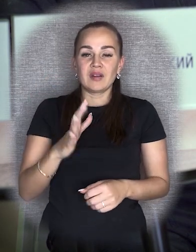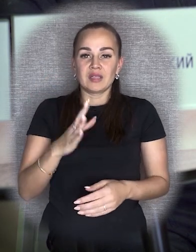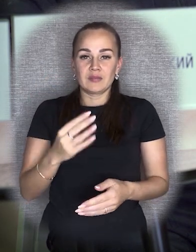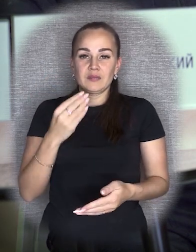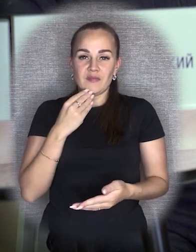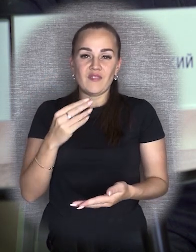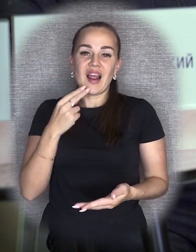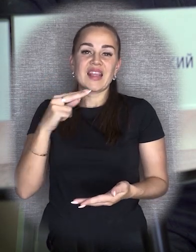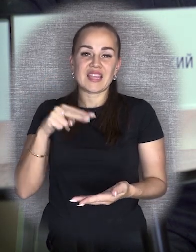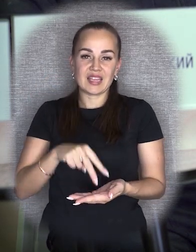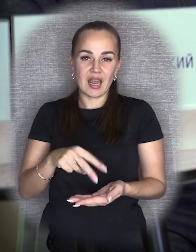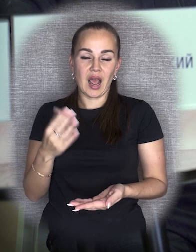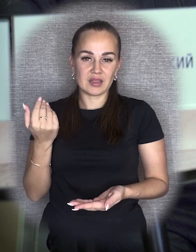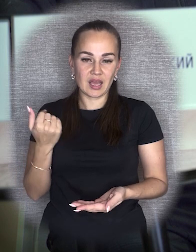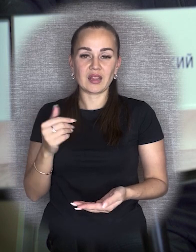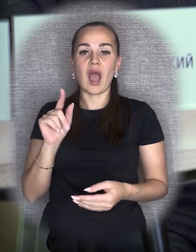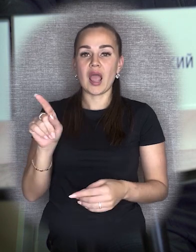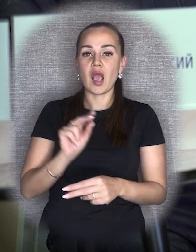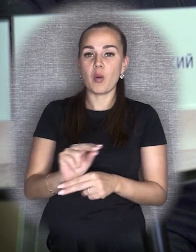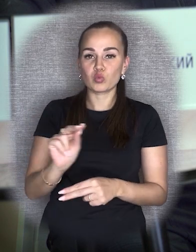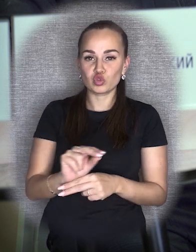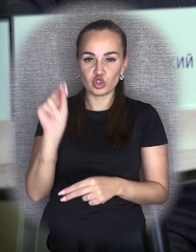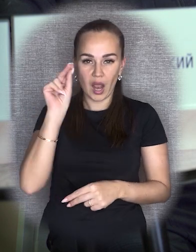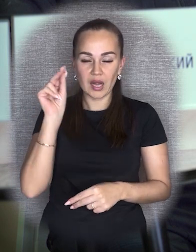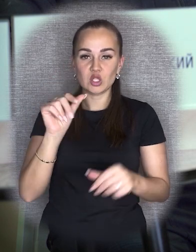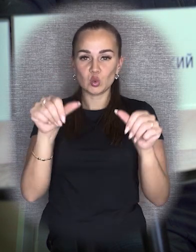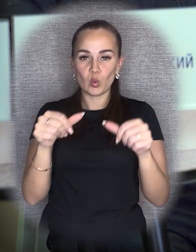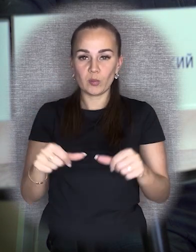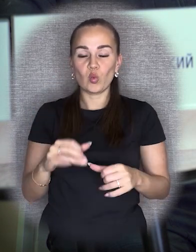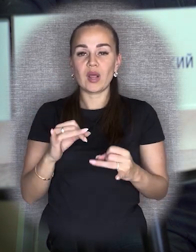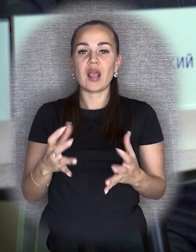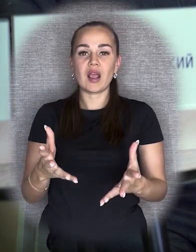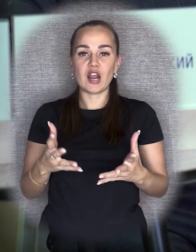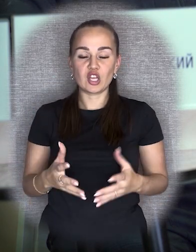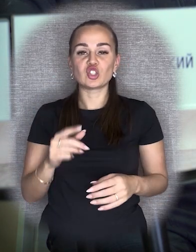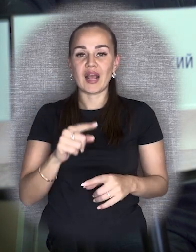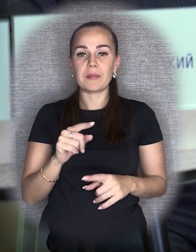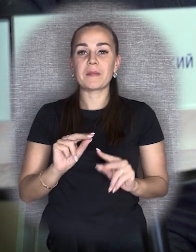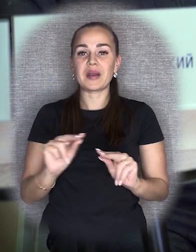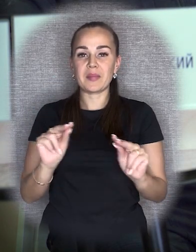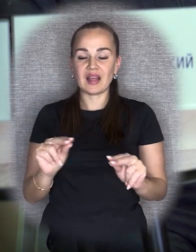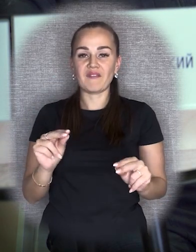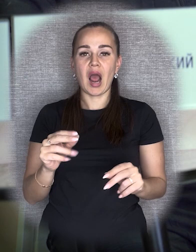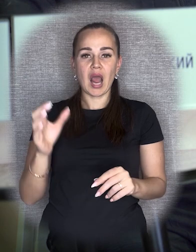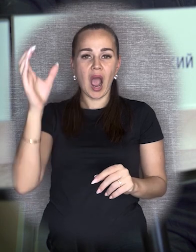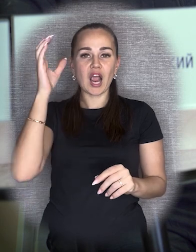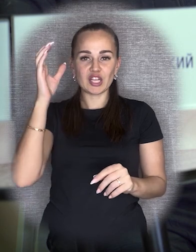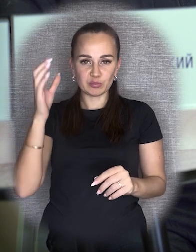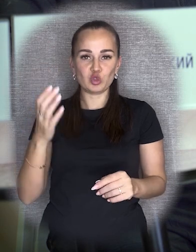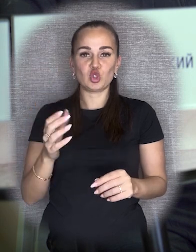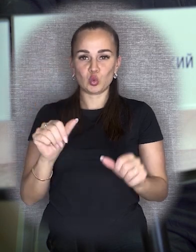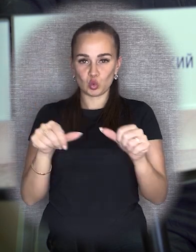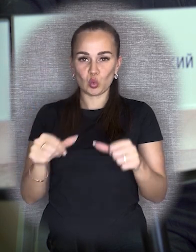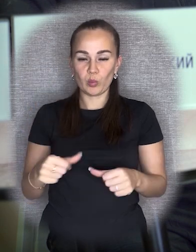тогда в Ленинград уже, где обучались скульптуре, и, конечно, им преподавали академическую скульптуру,